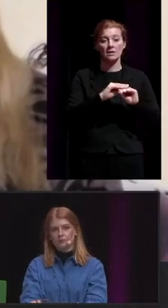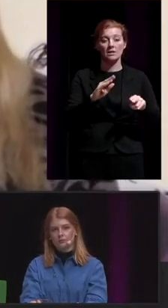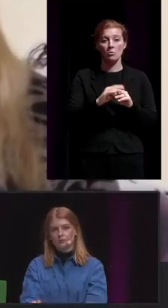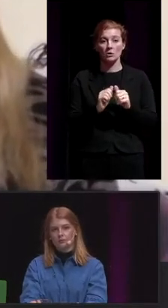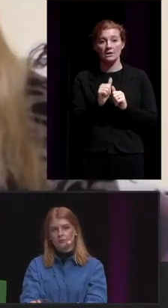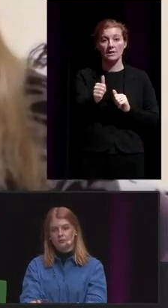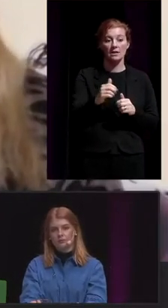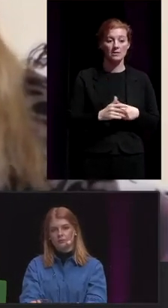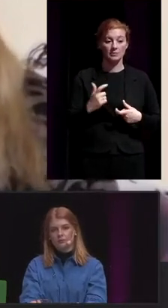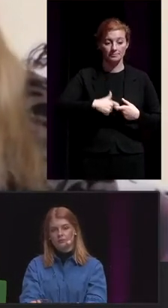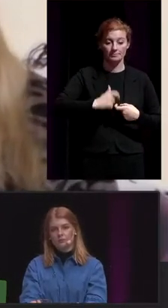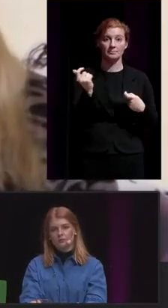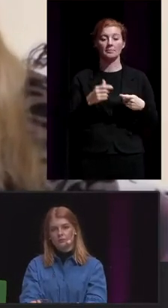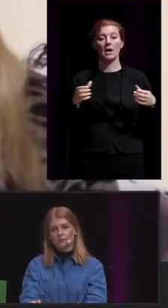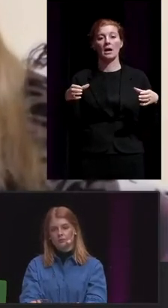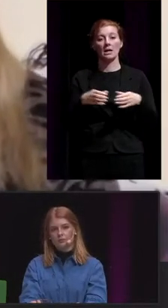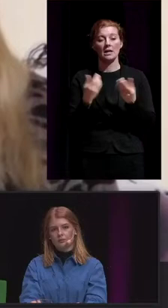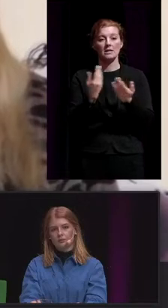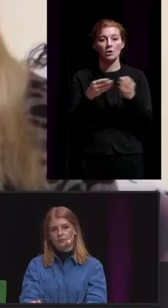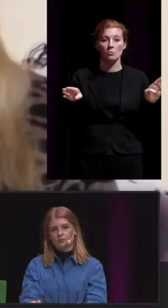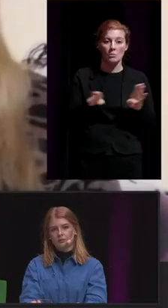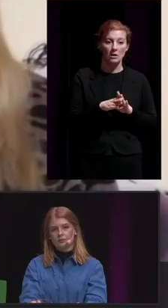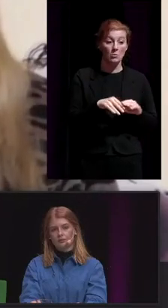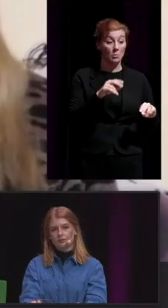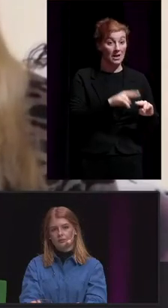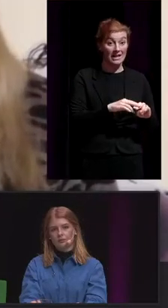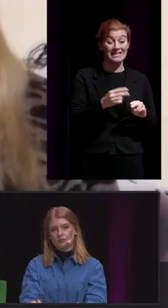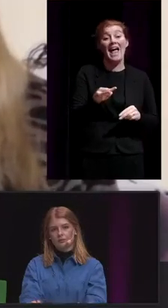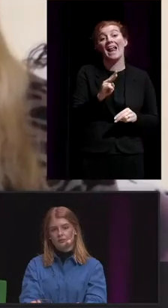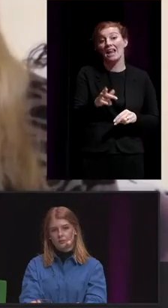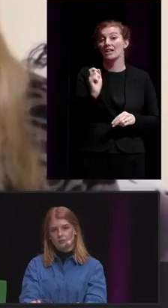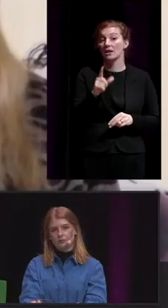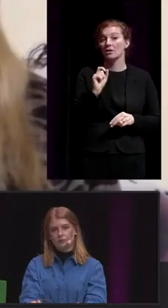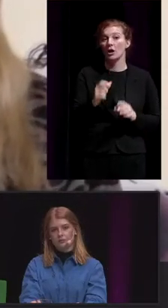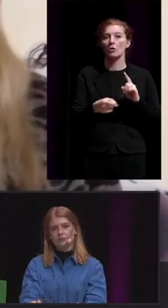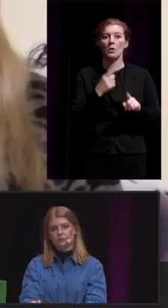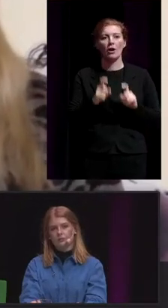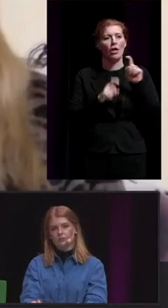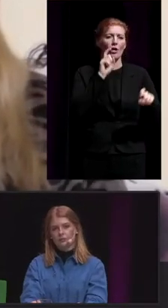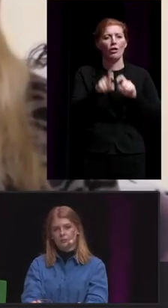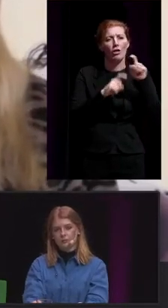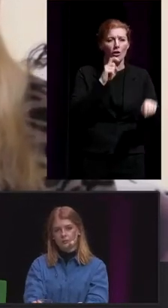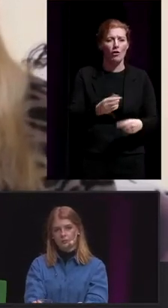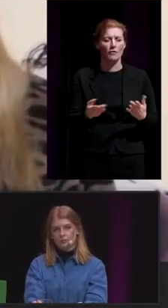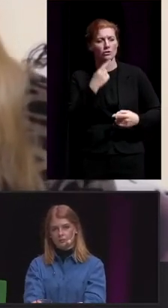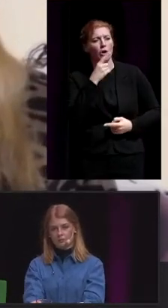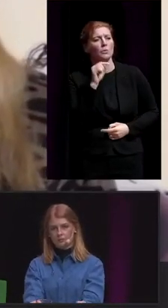går ur klassrummet, oavsett om det är på plats eller digitalt, så direkt så börjar kommentarer om vad man har sagt och gjort, hur man ser